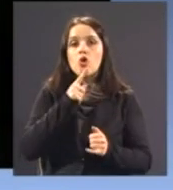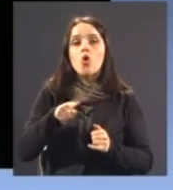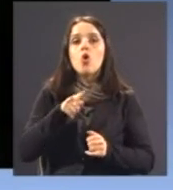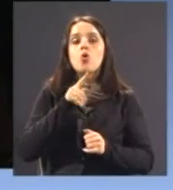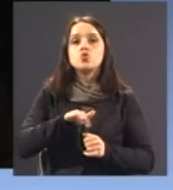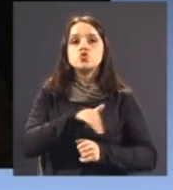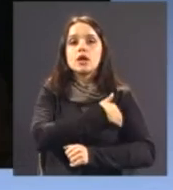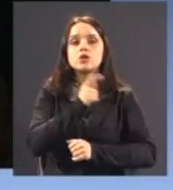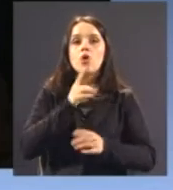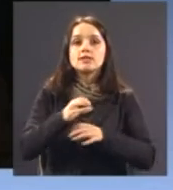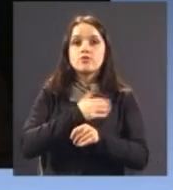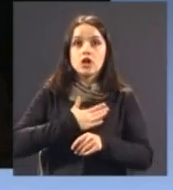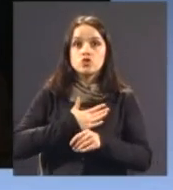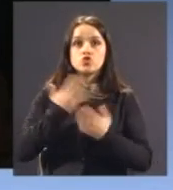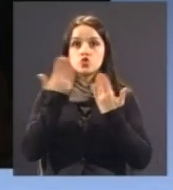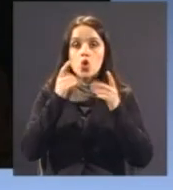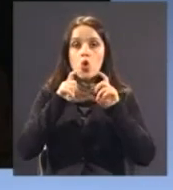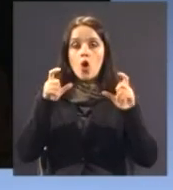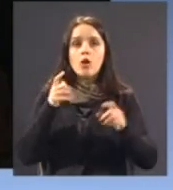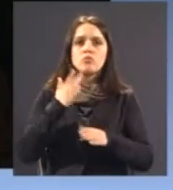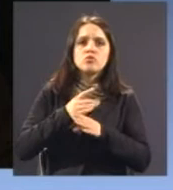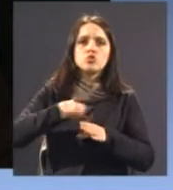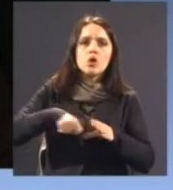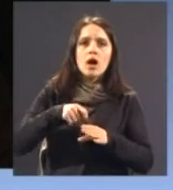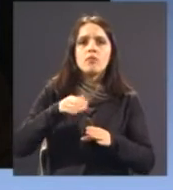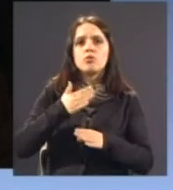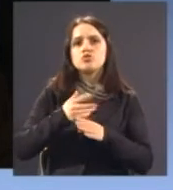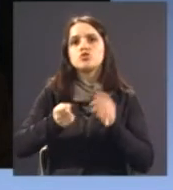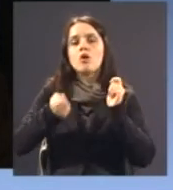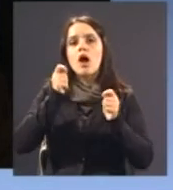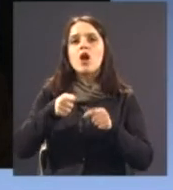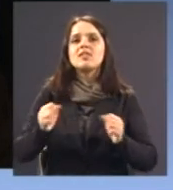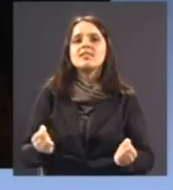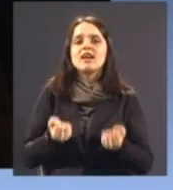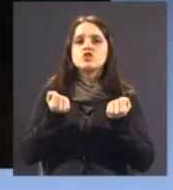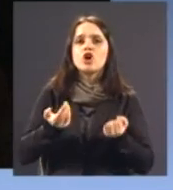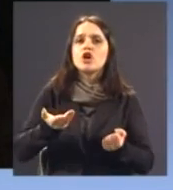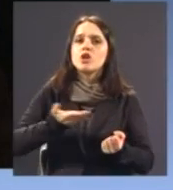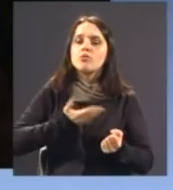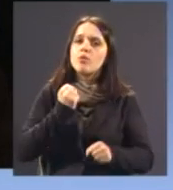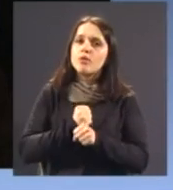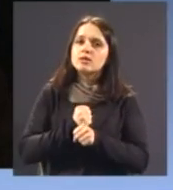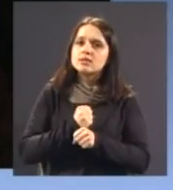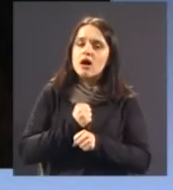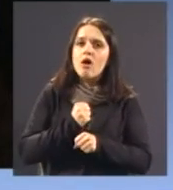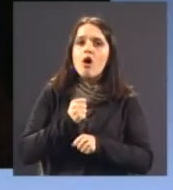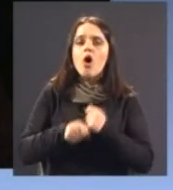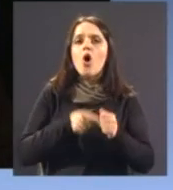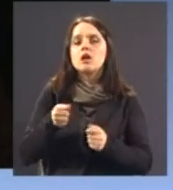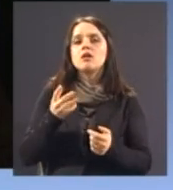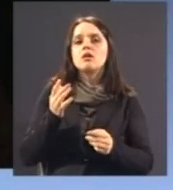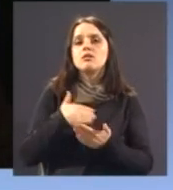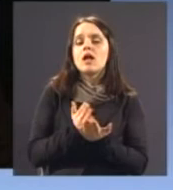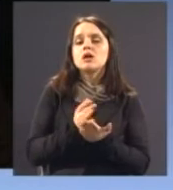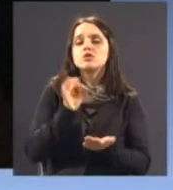diplomu pomoćnog kuhara, molera i tako dalje, teško dolaze do posla. Zapravo oni dijele sudbinu cjelokupnog društva,